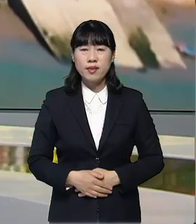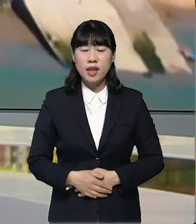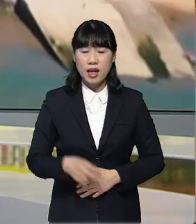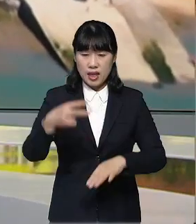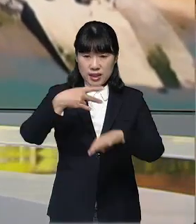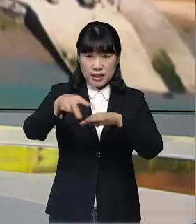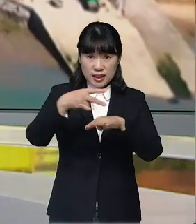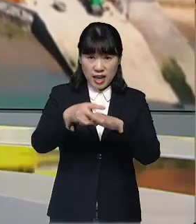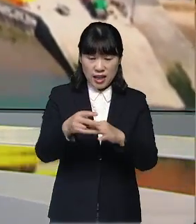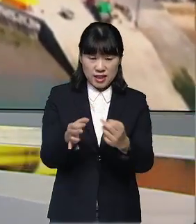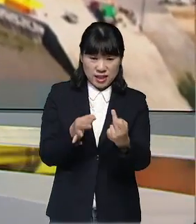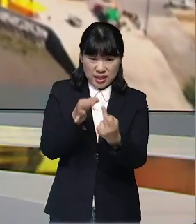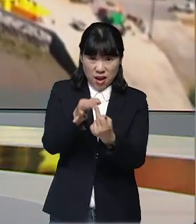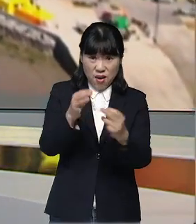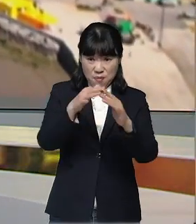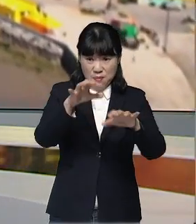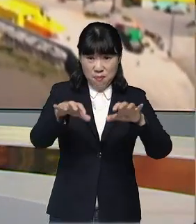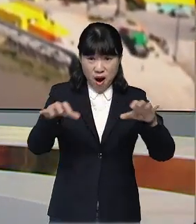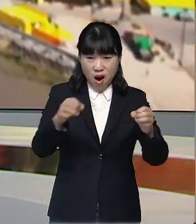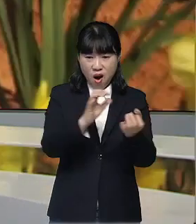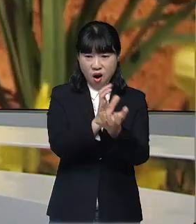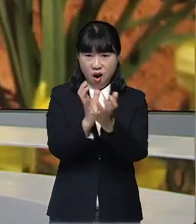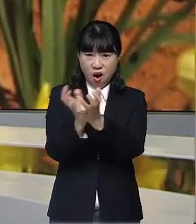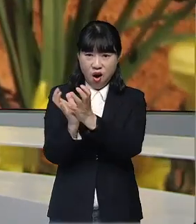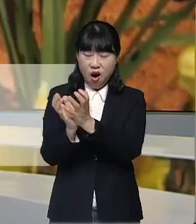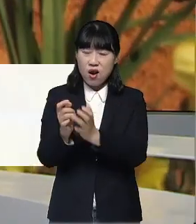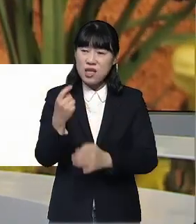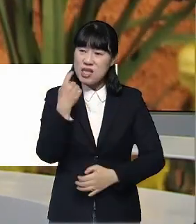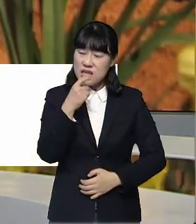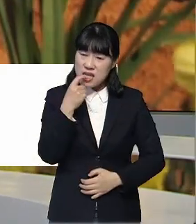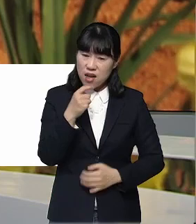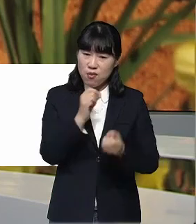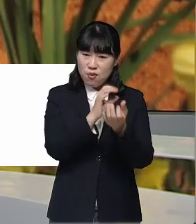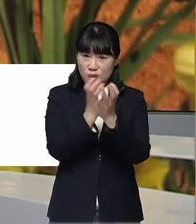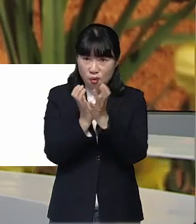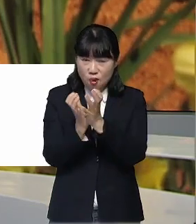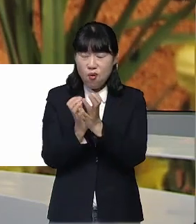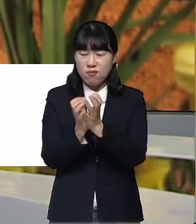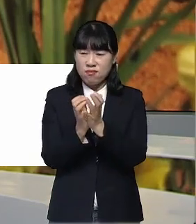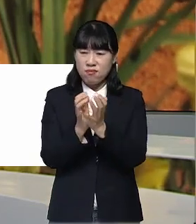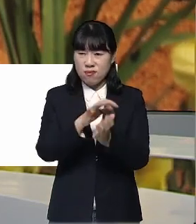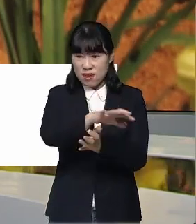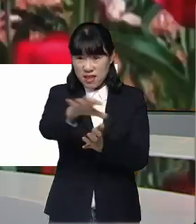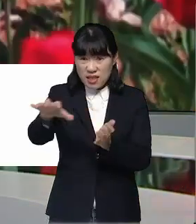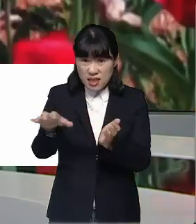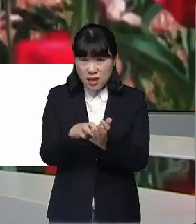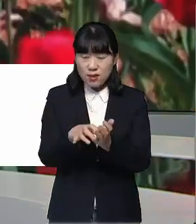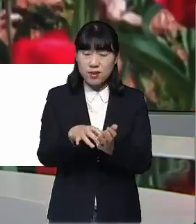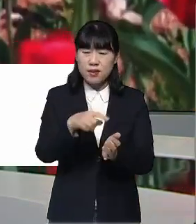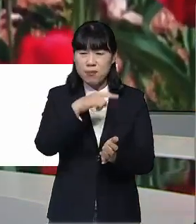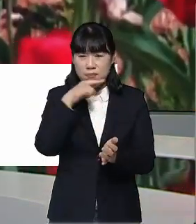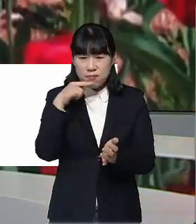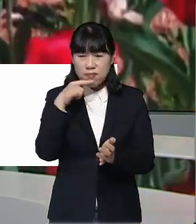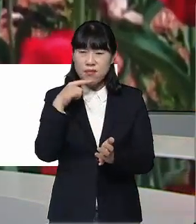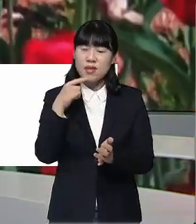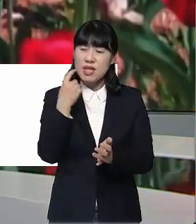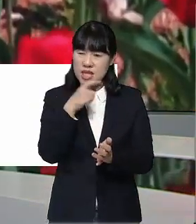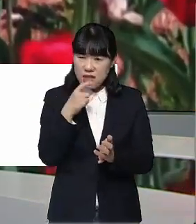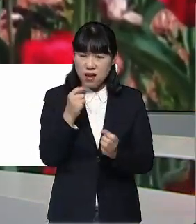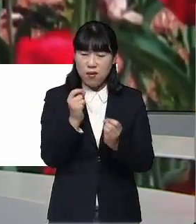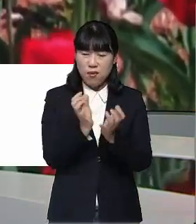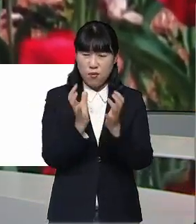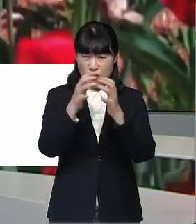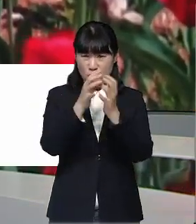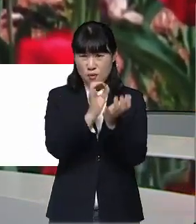신안의 섬마을이 꽃으로 물들고 있습니다. 노란 수선화와 유채로 물든 옐로우 섬과 형형색색의 튤립 섬 등